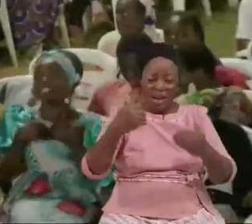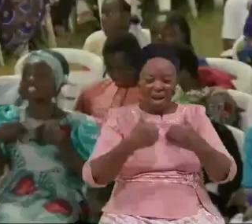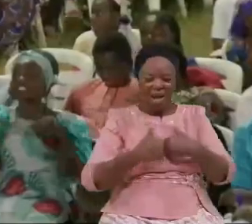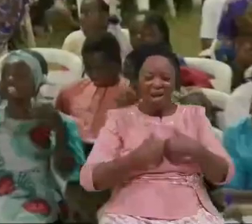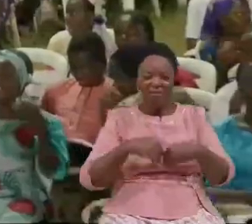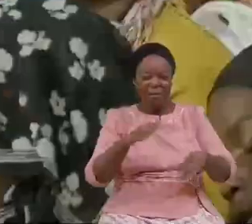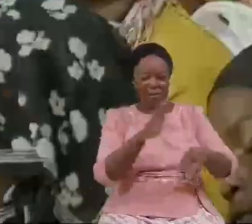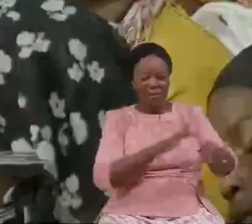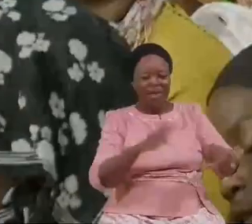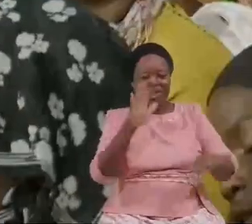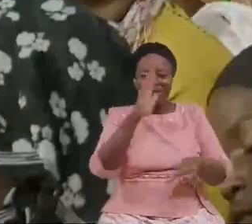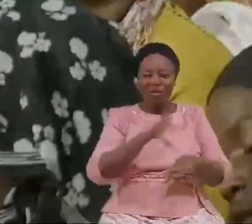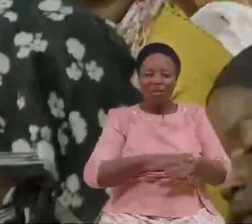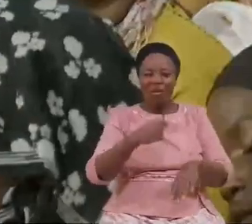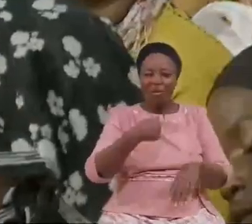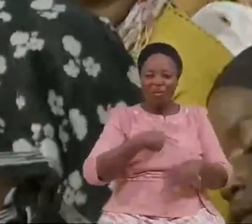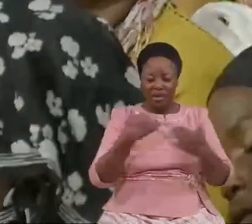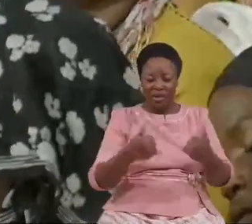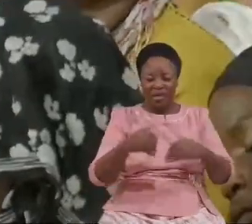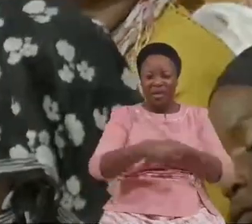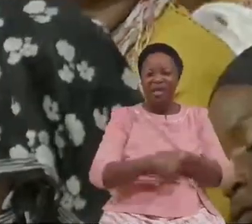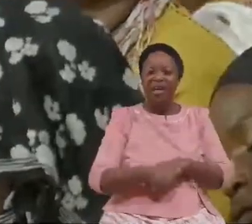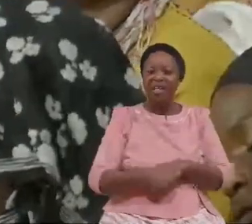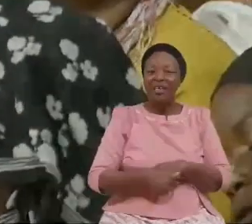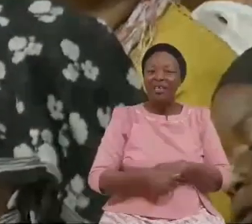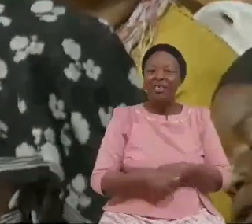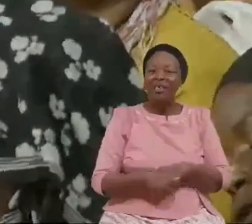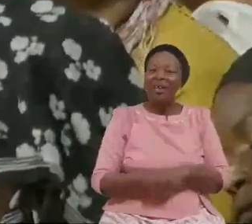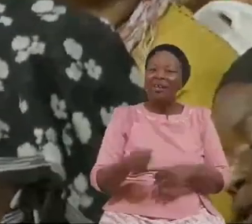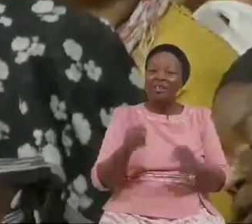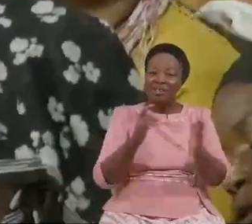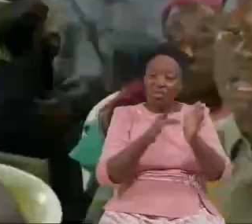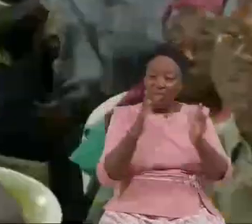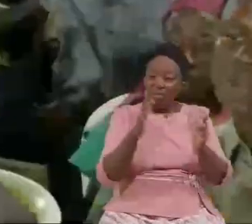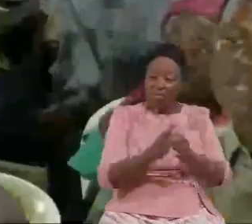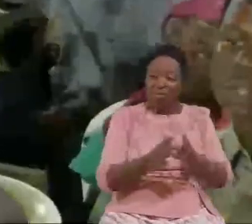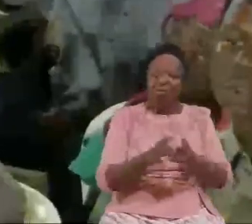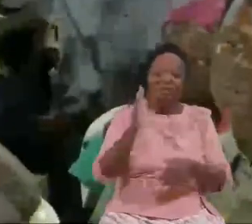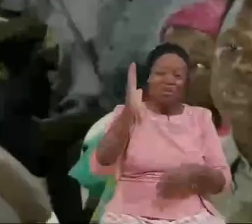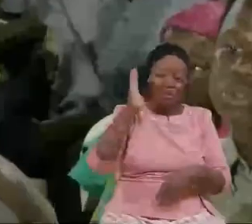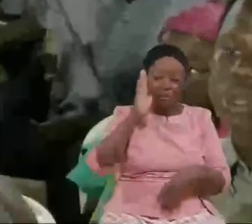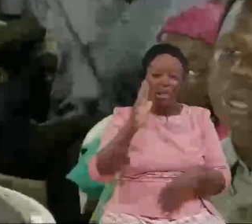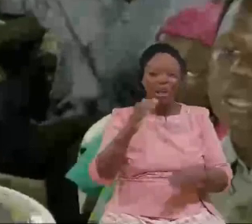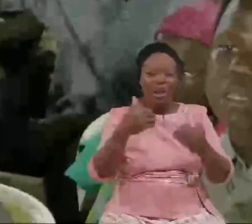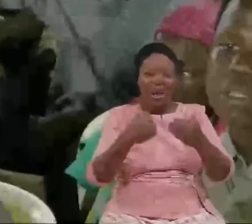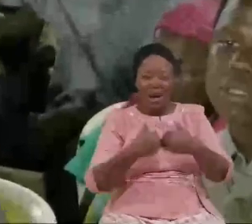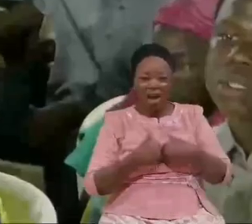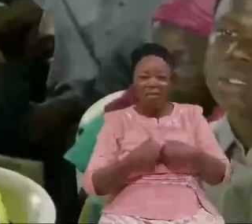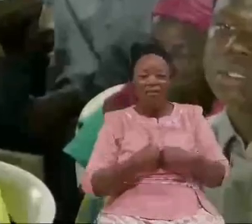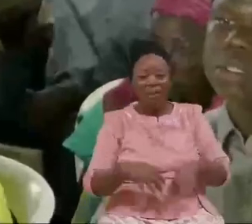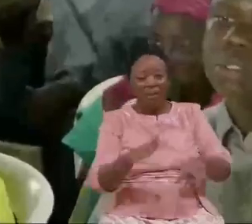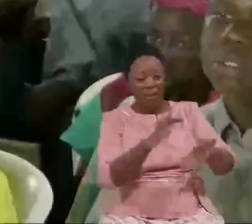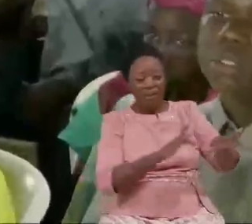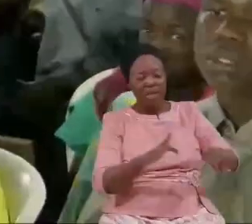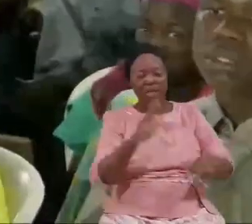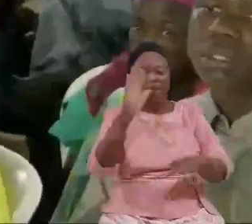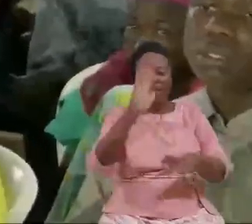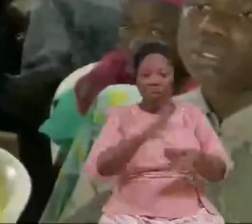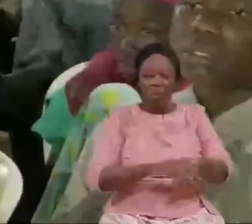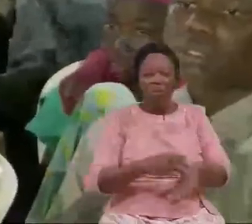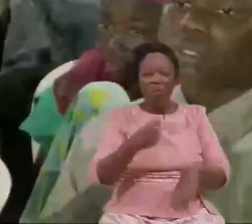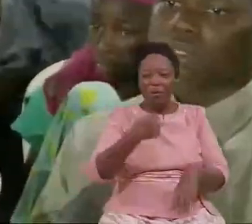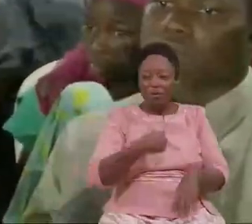voix dis-le comme si tu crois il aura pitié de moi ce soir